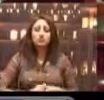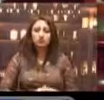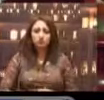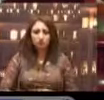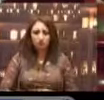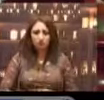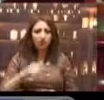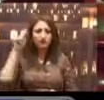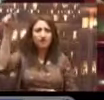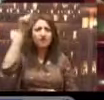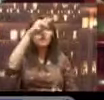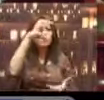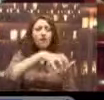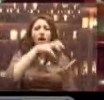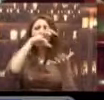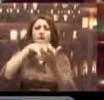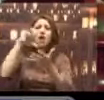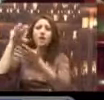أماكن كتيرة جدا